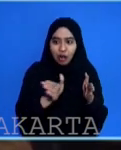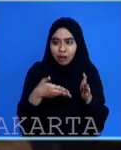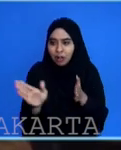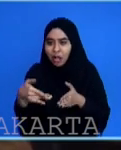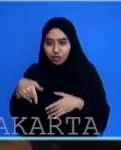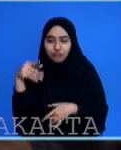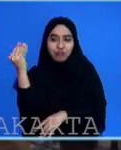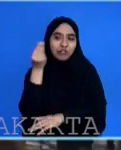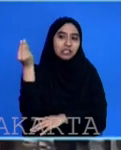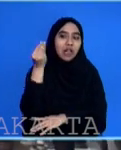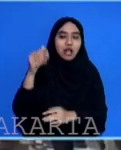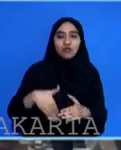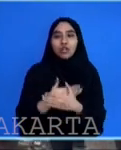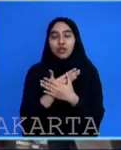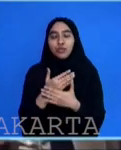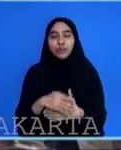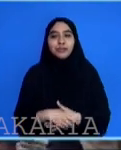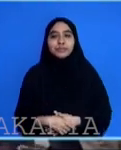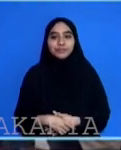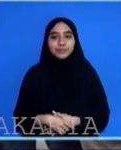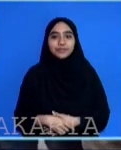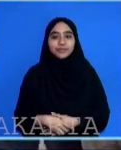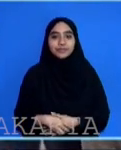Kabupaten Gunung Kidul.